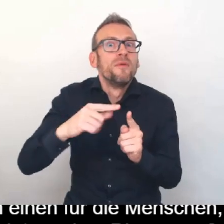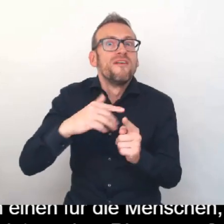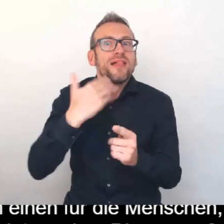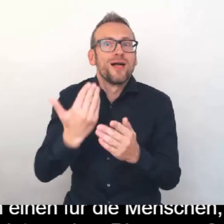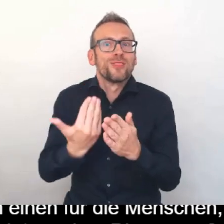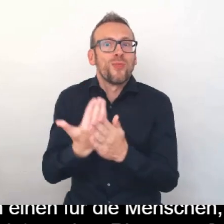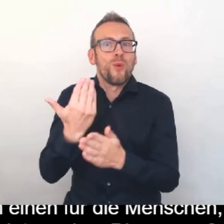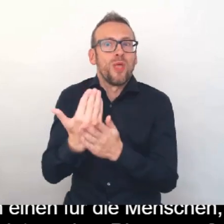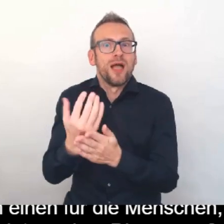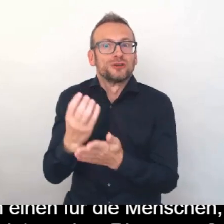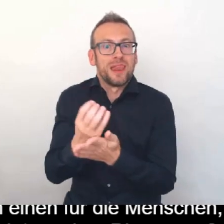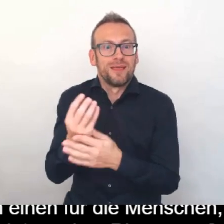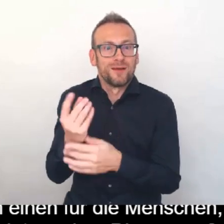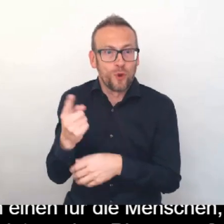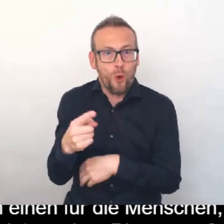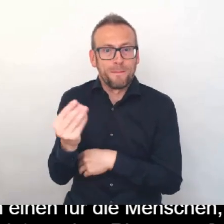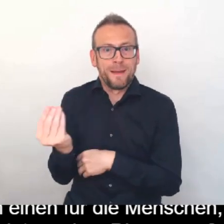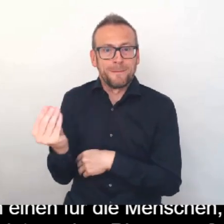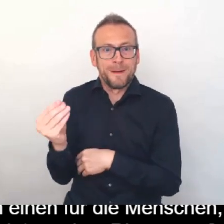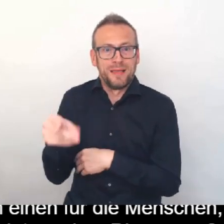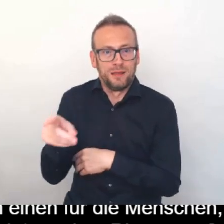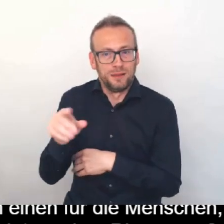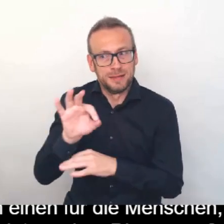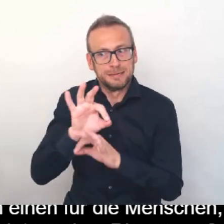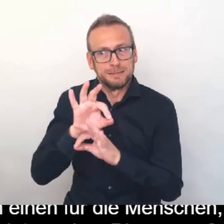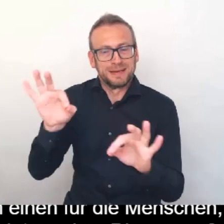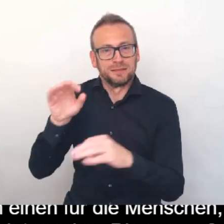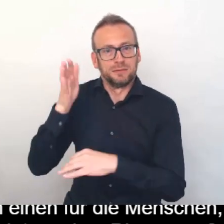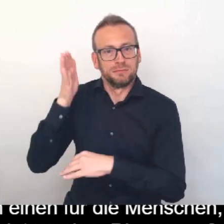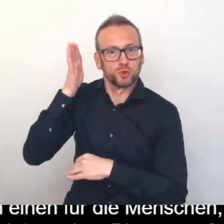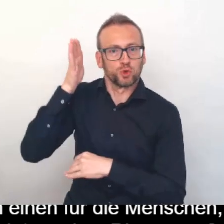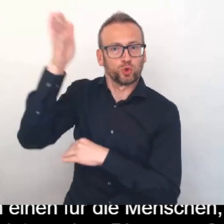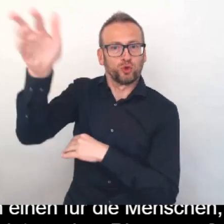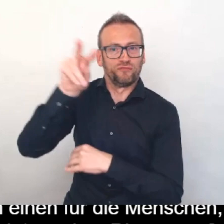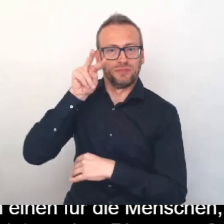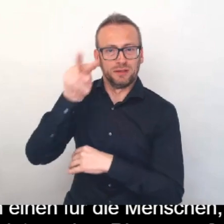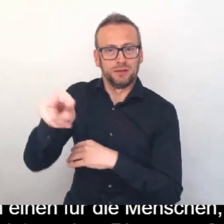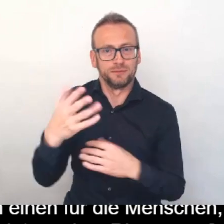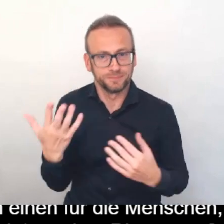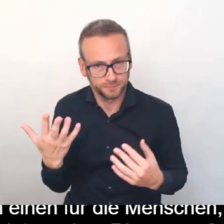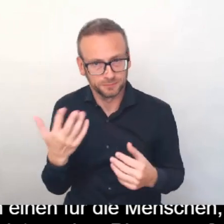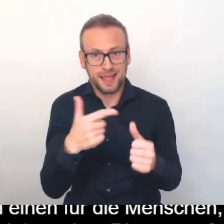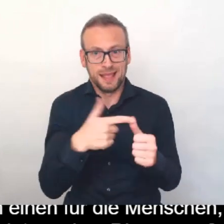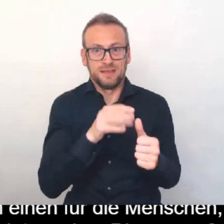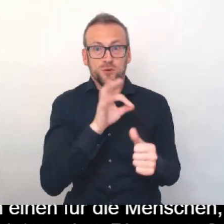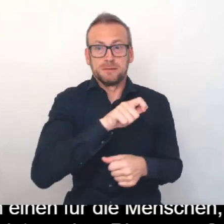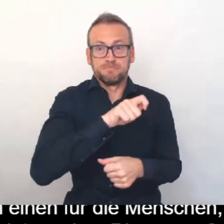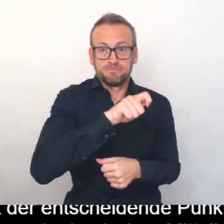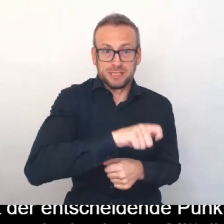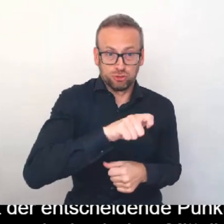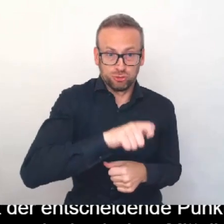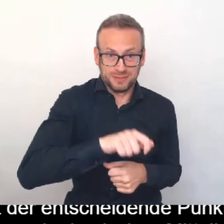Fall ein stabilisierender Faktor. Da ist Wirtschaftspolitik daneben auf Standort und